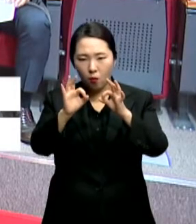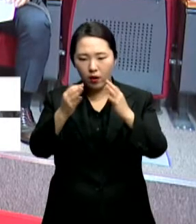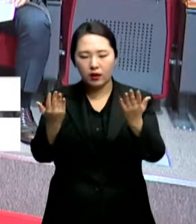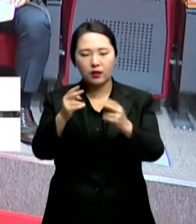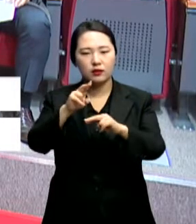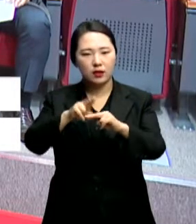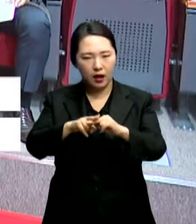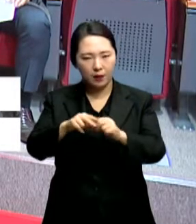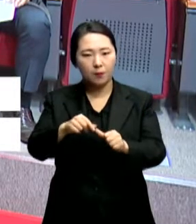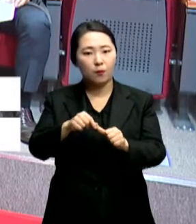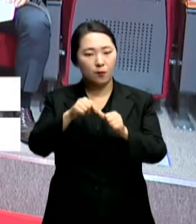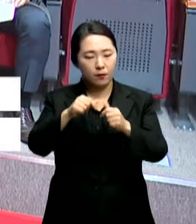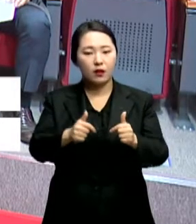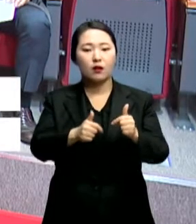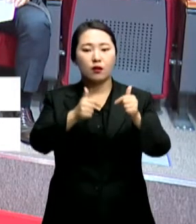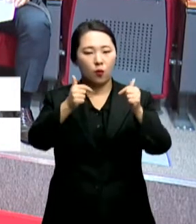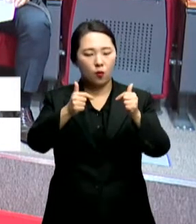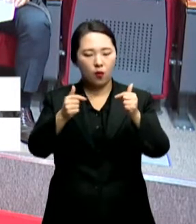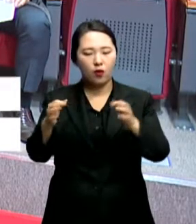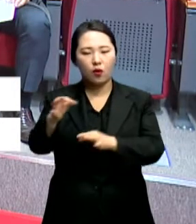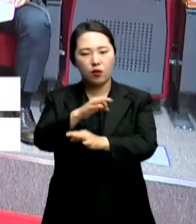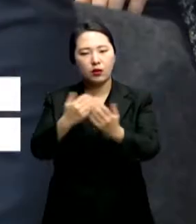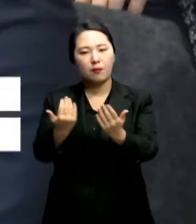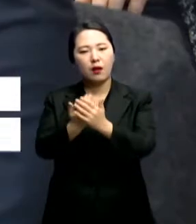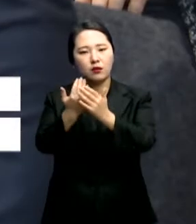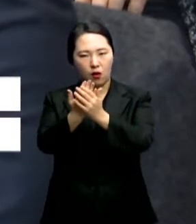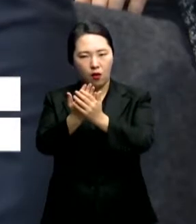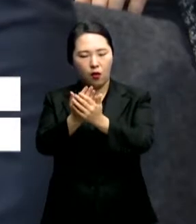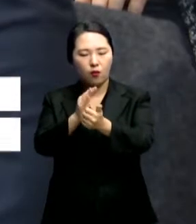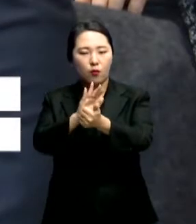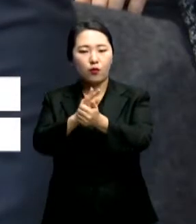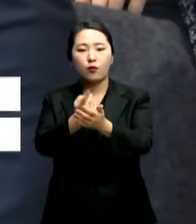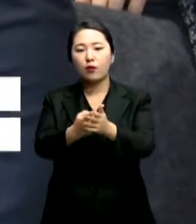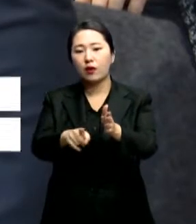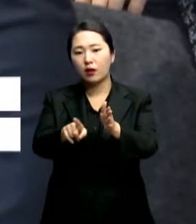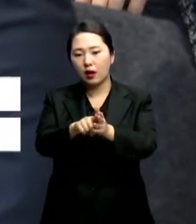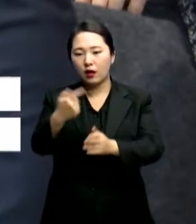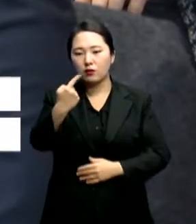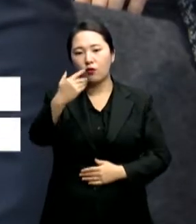일자리를 창출하고 지역경제 발전을 도모하기 위해 지난